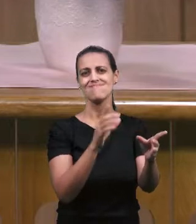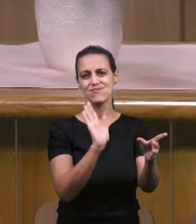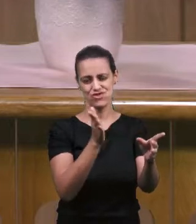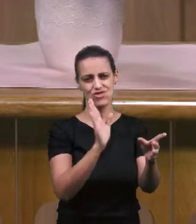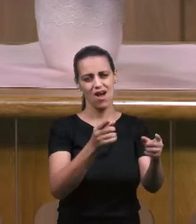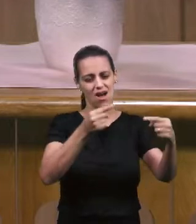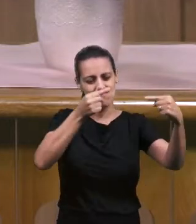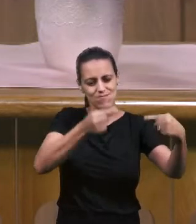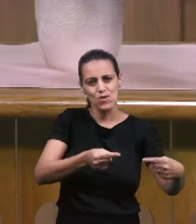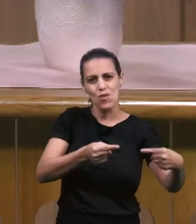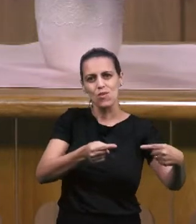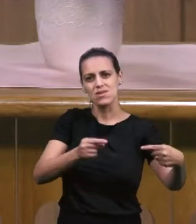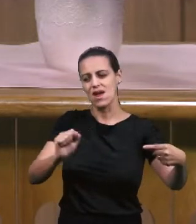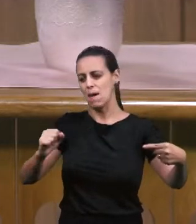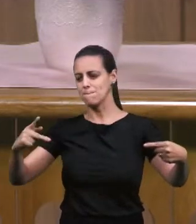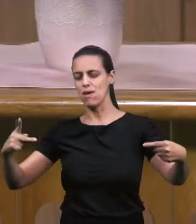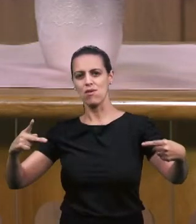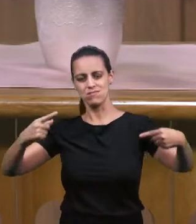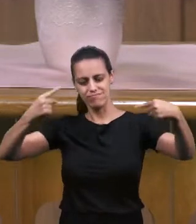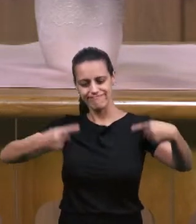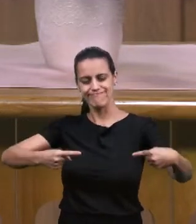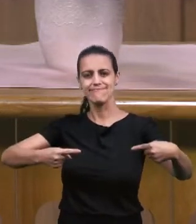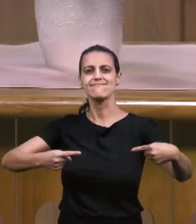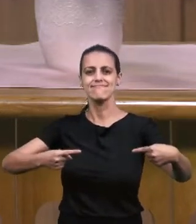doctrine apostolique.